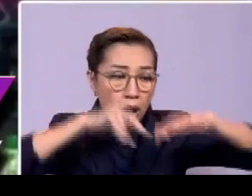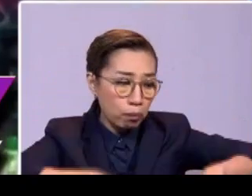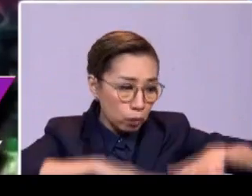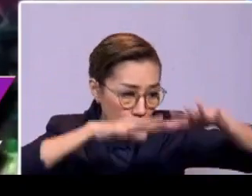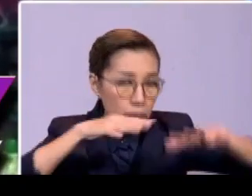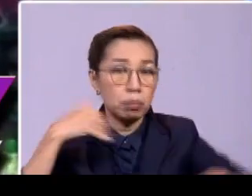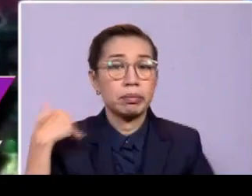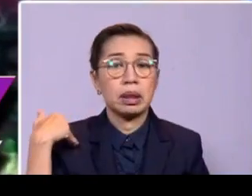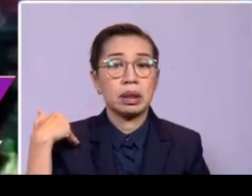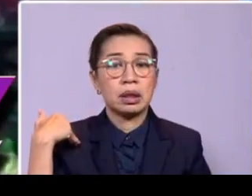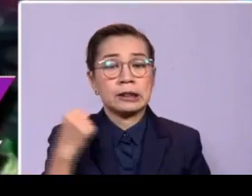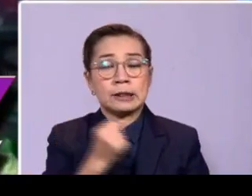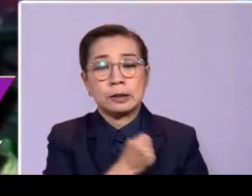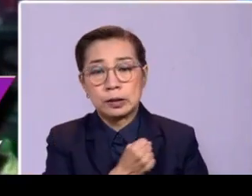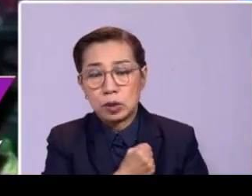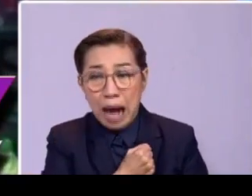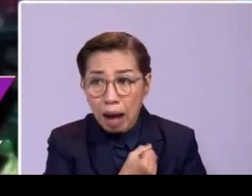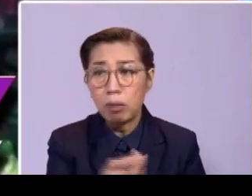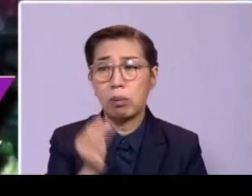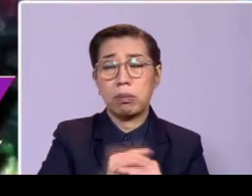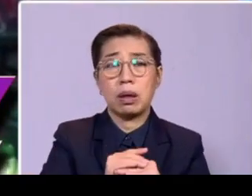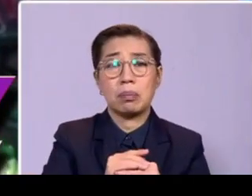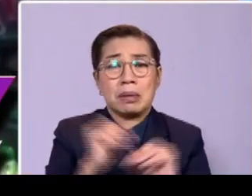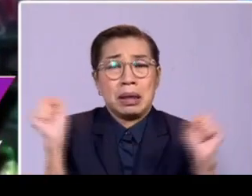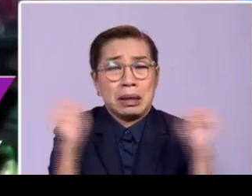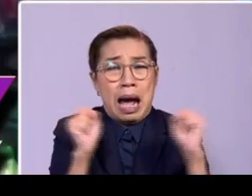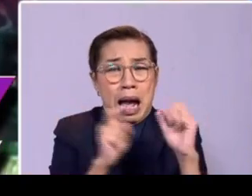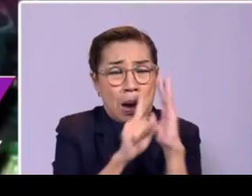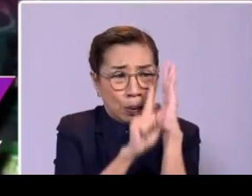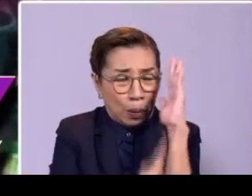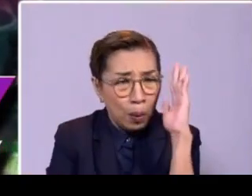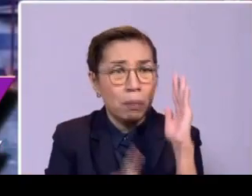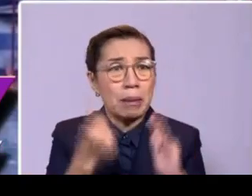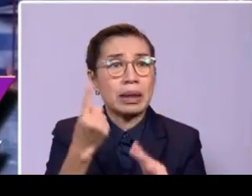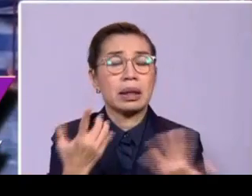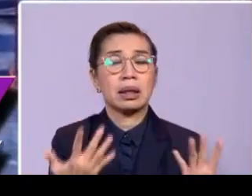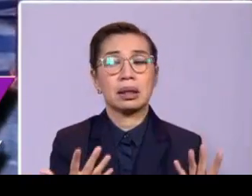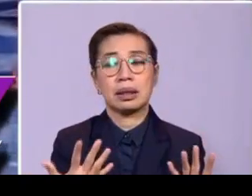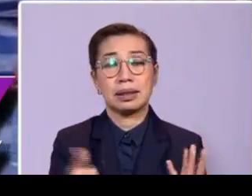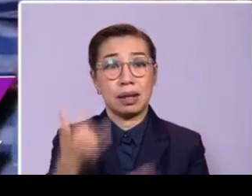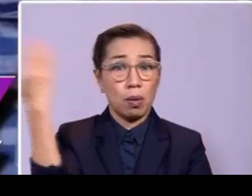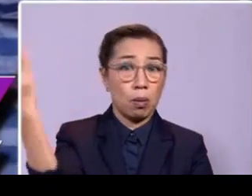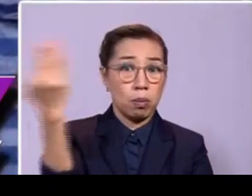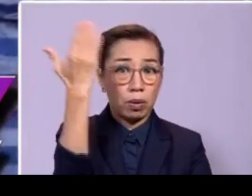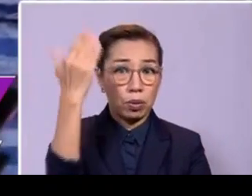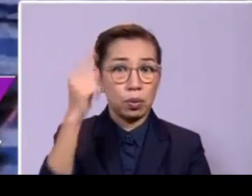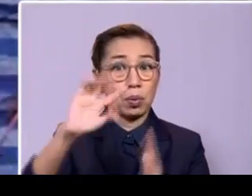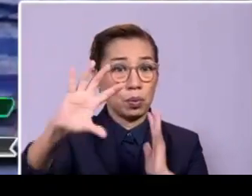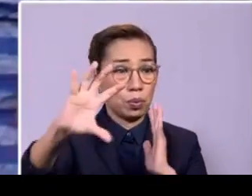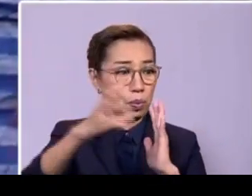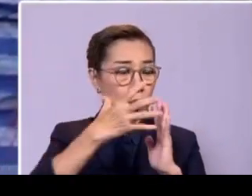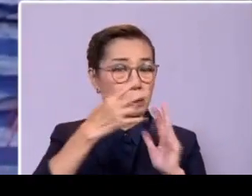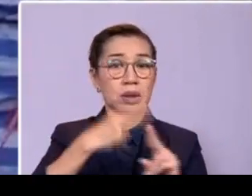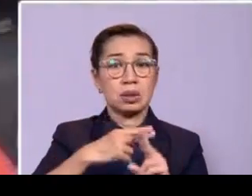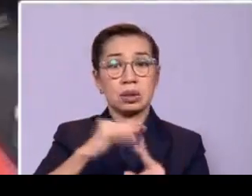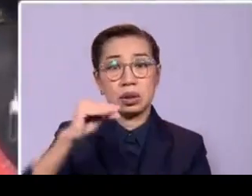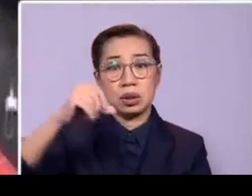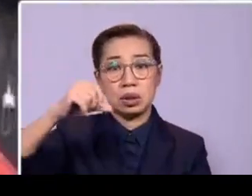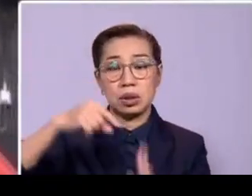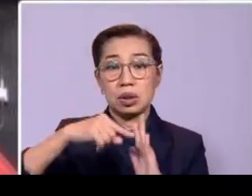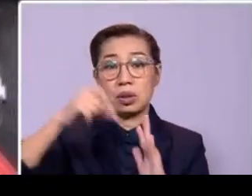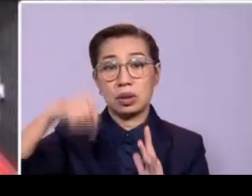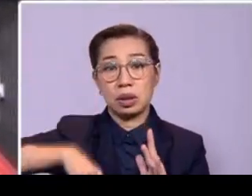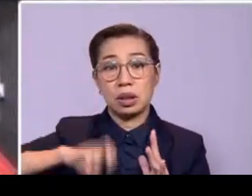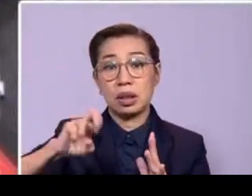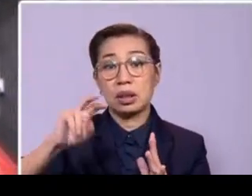ก็ยังคงต้องอดทนแล้วก็มาเจอกับอากาศหนาวอีกคุณหน่อยแน ่ค่ะแล้วก็พายุโซนร้อนเซินกาที่ถึงแม้ว่าจะอ่อนก